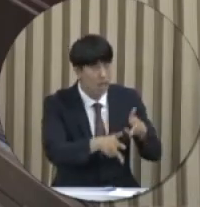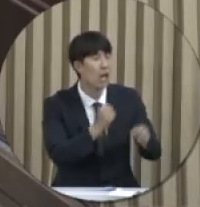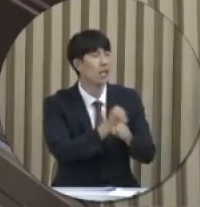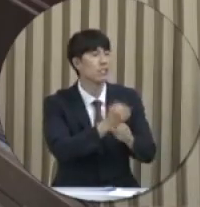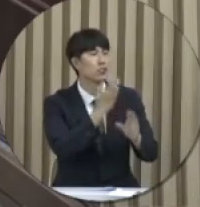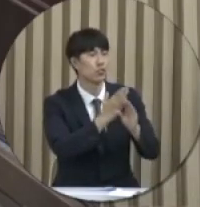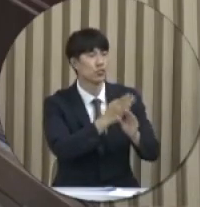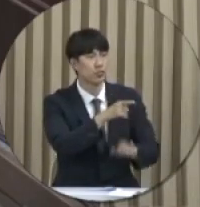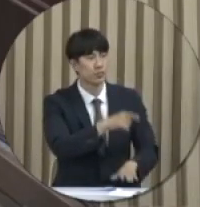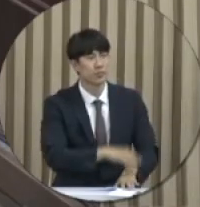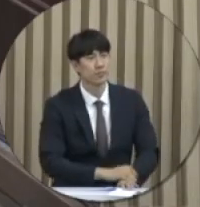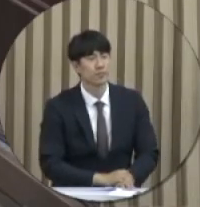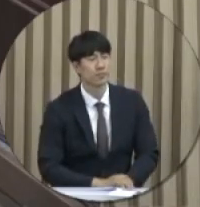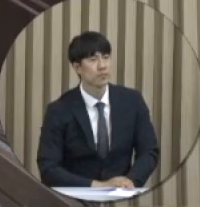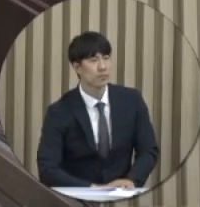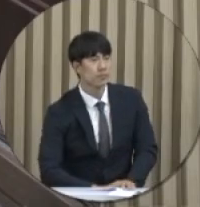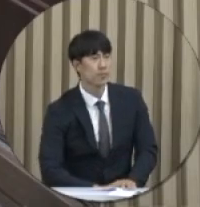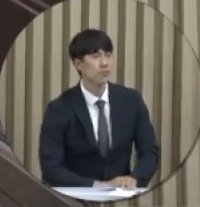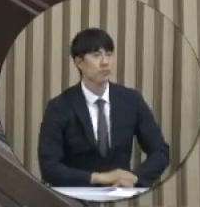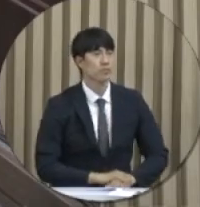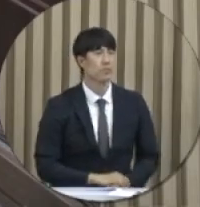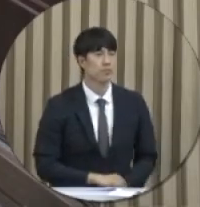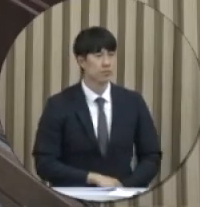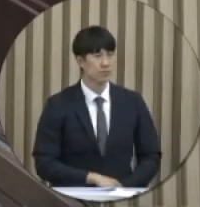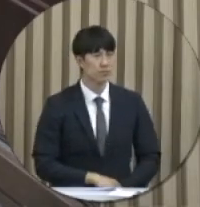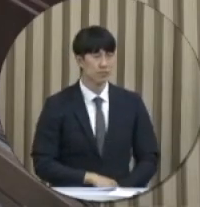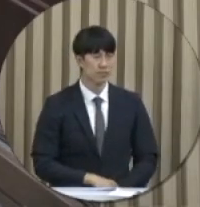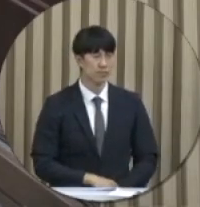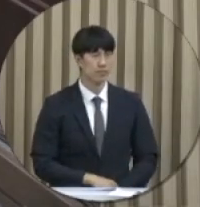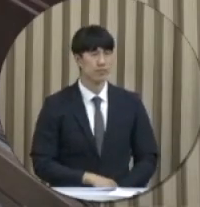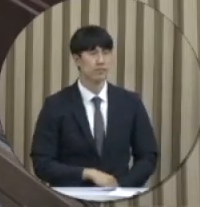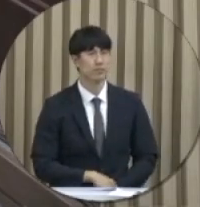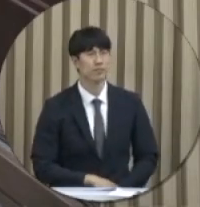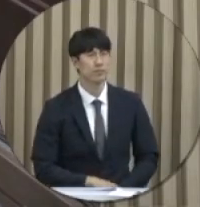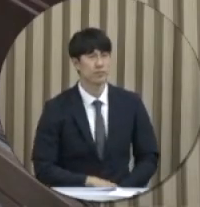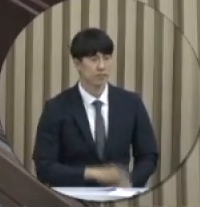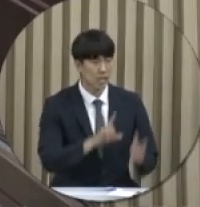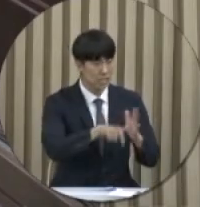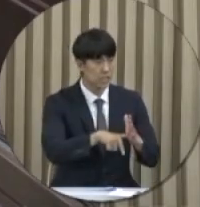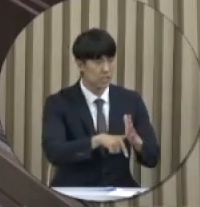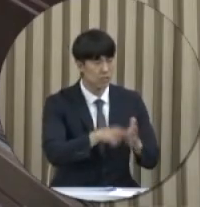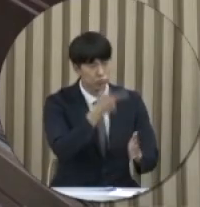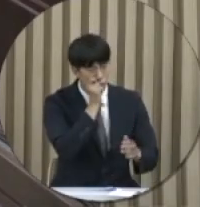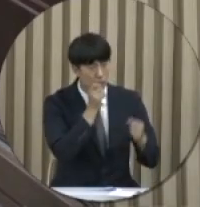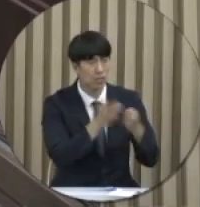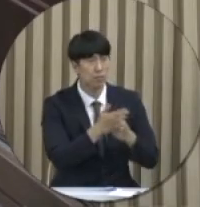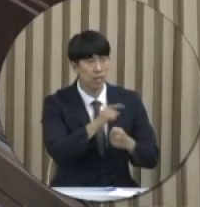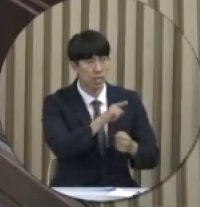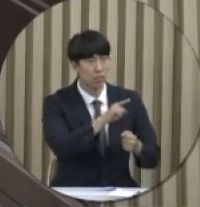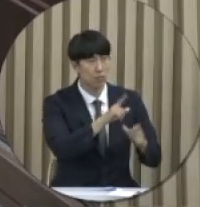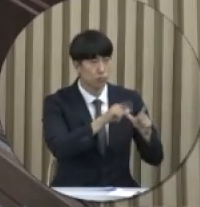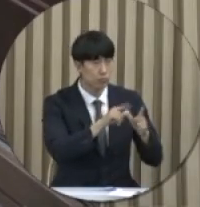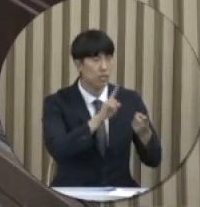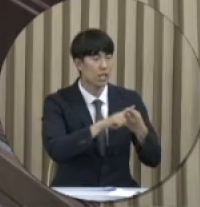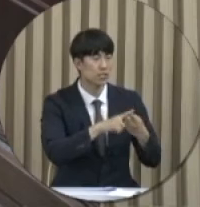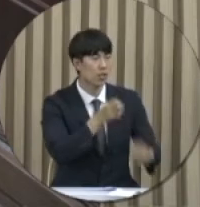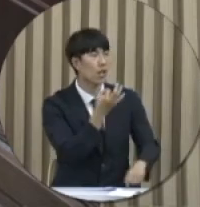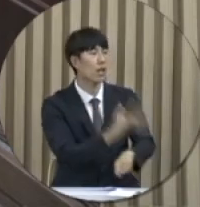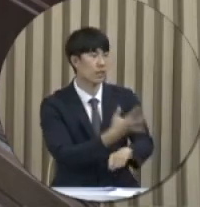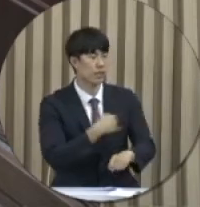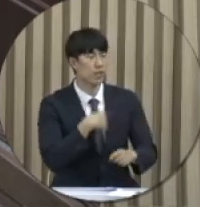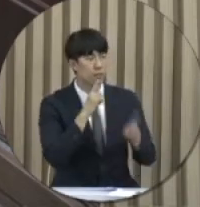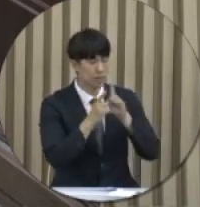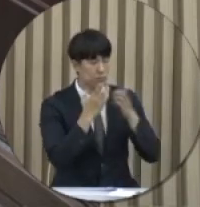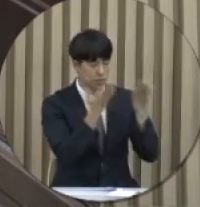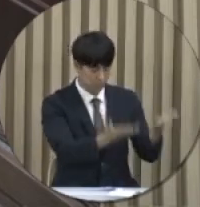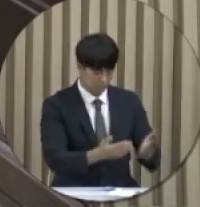부분인 거고요. 네. 뭐 시간이 많지 않으니까 제가 그냥 요 부분도 간략하게 제가 말씀을 좀